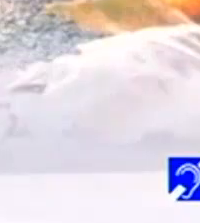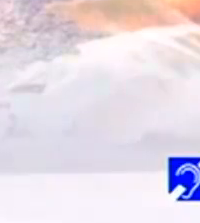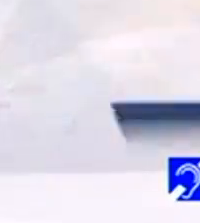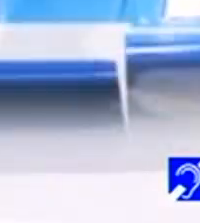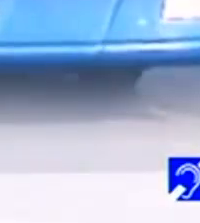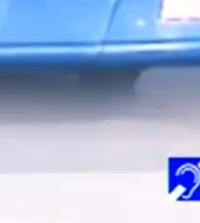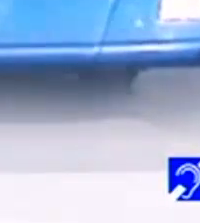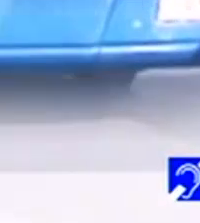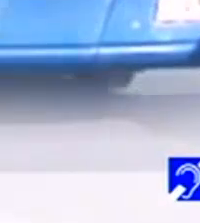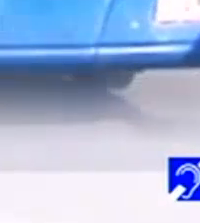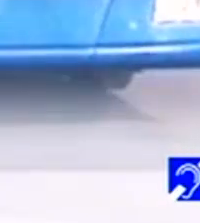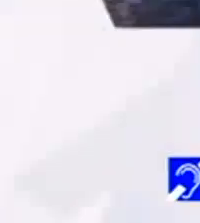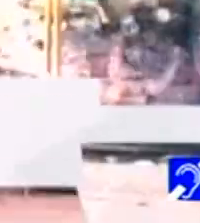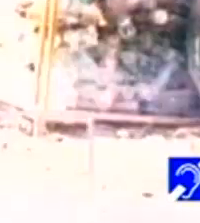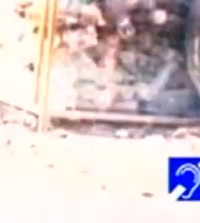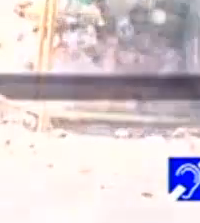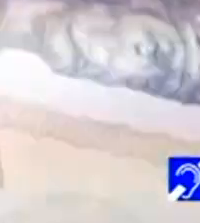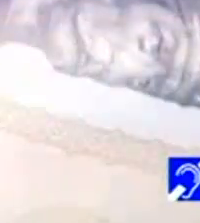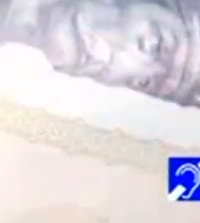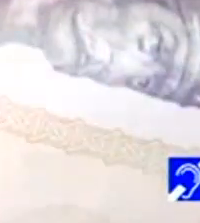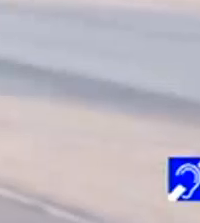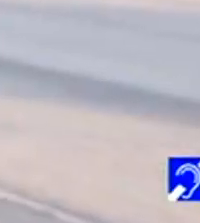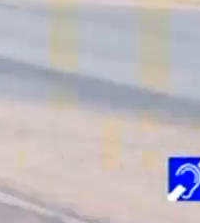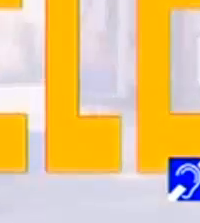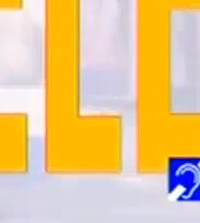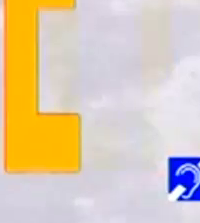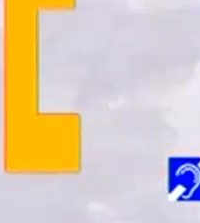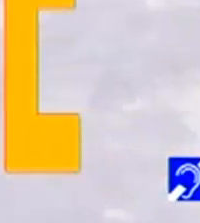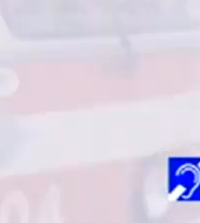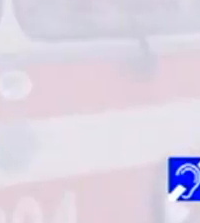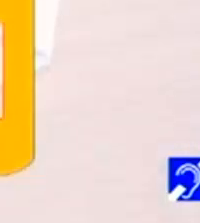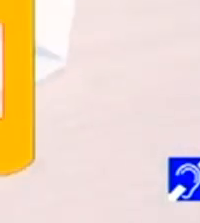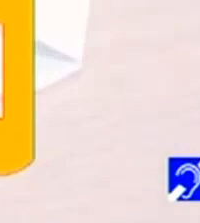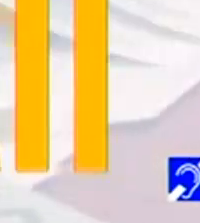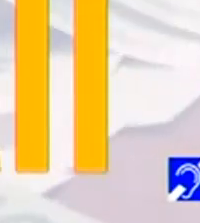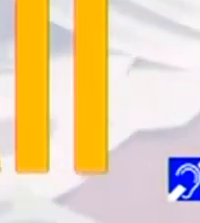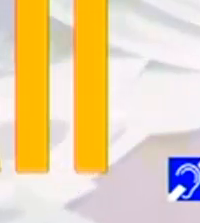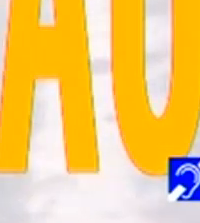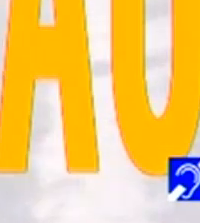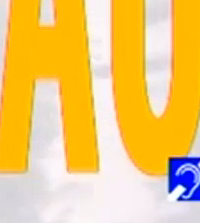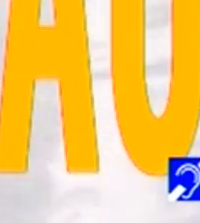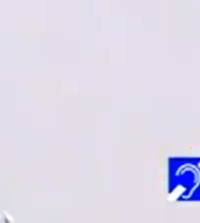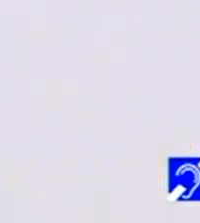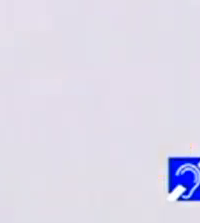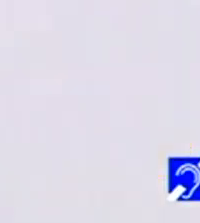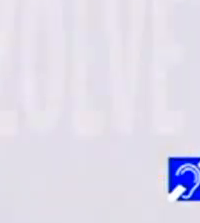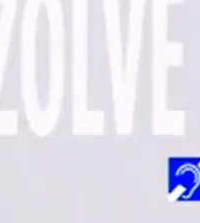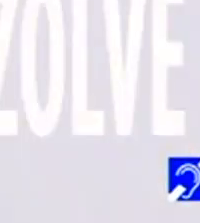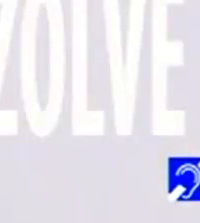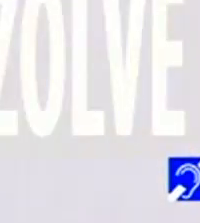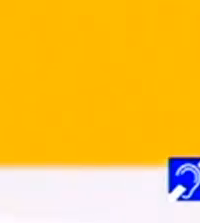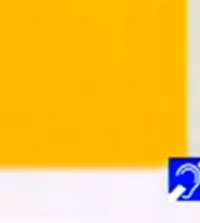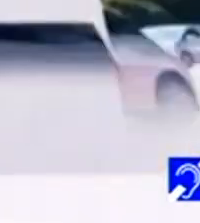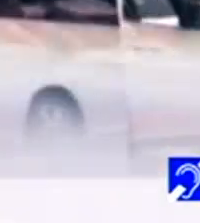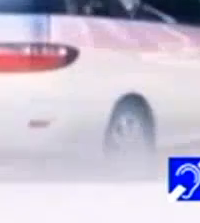Starea drumurilor și a transportului public, gunoaiele și corupția sunt principalele probleme de care se plâng locuitorii din Chișinău. Cum vor să